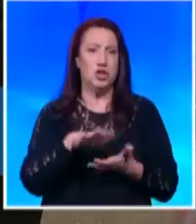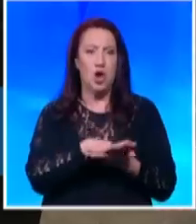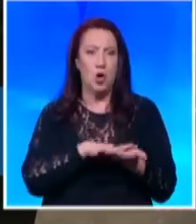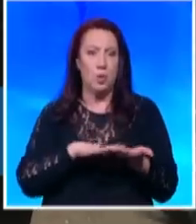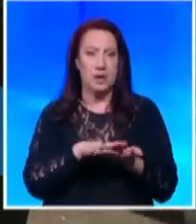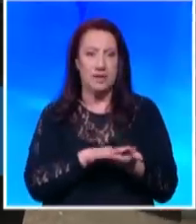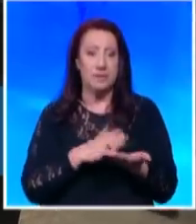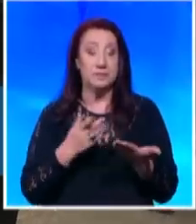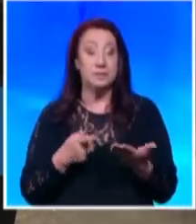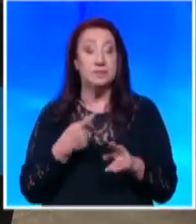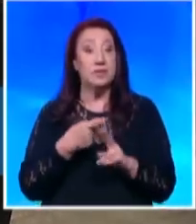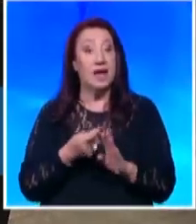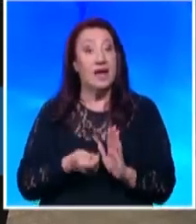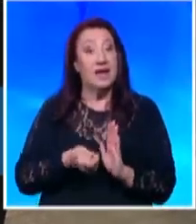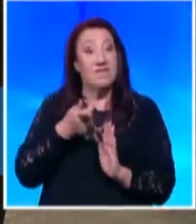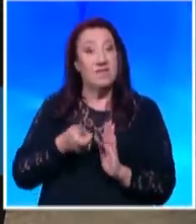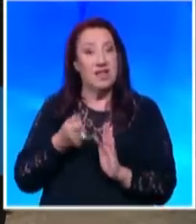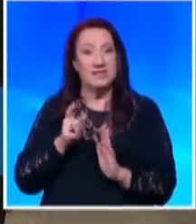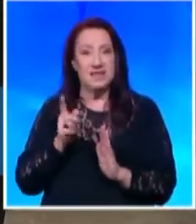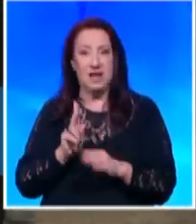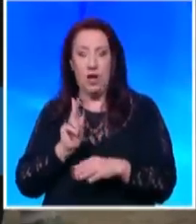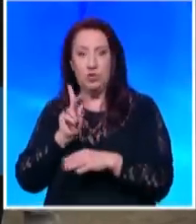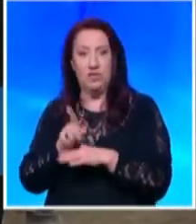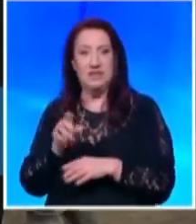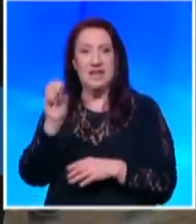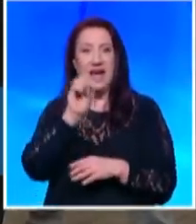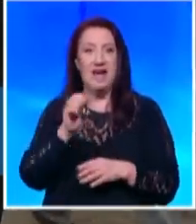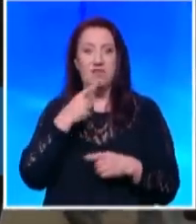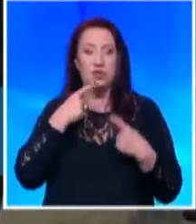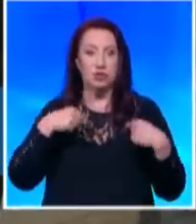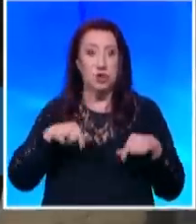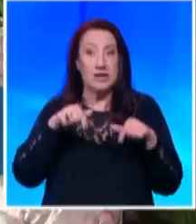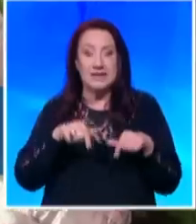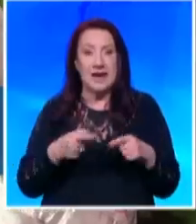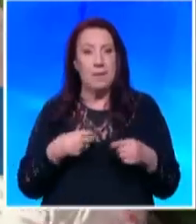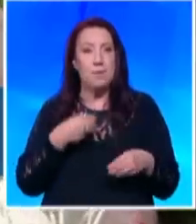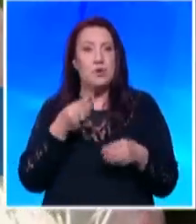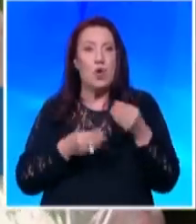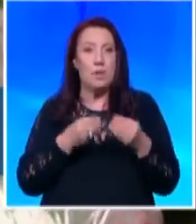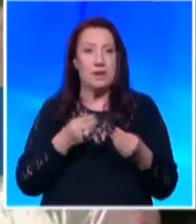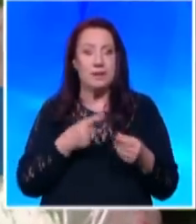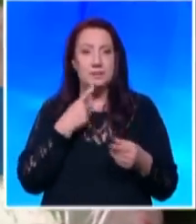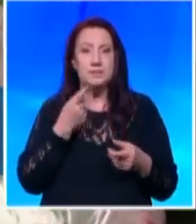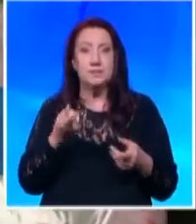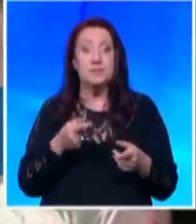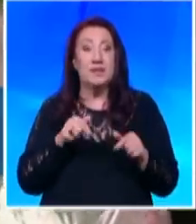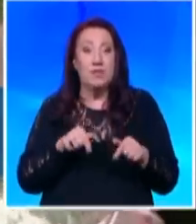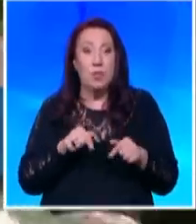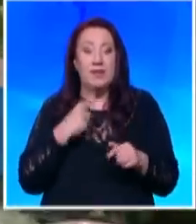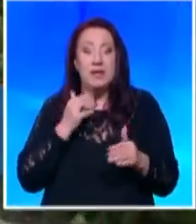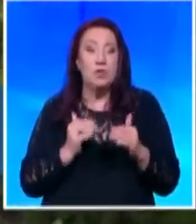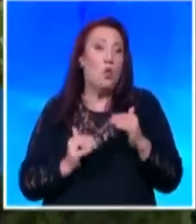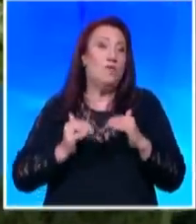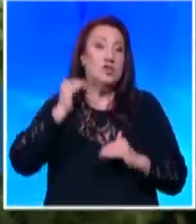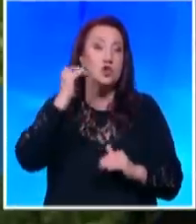в еврозоната, сега притеснява експертите. Задържането и на ниски нива е един от критериите, на който не отговаряме в момента, за да приемем